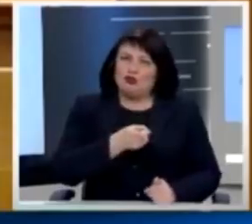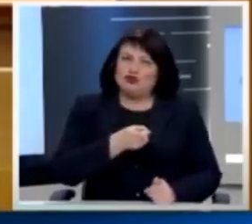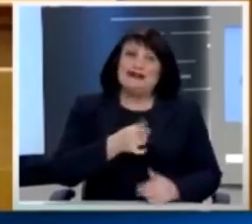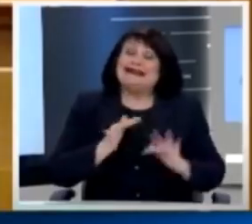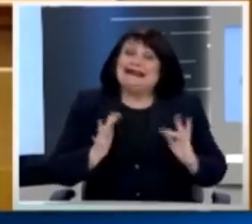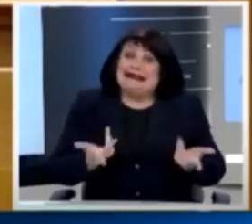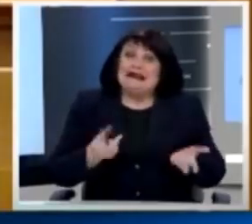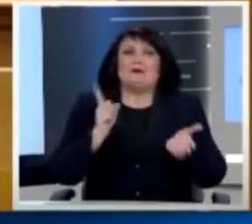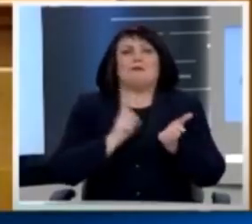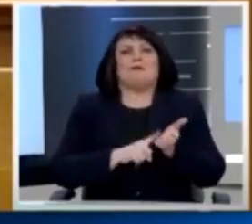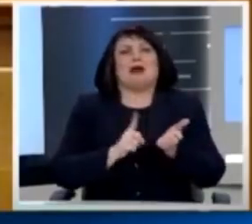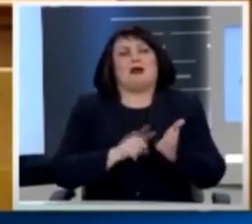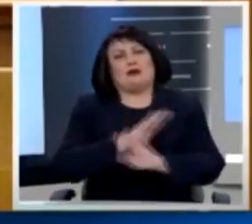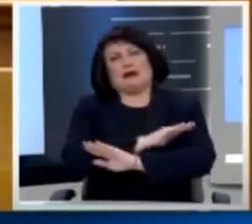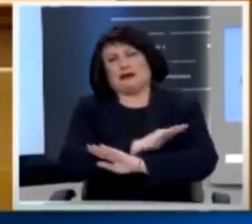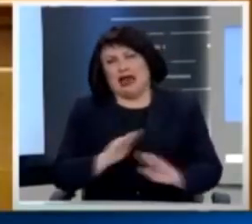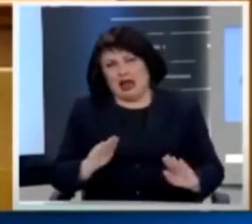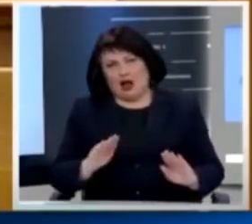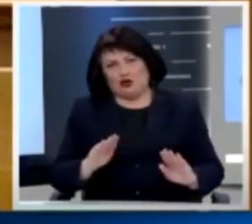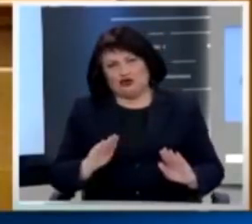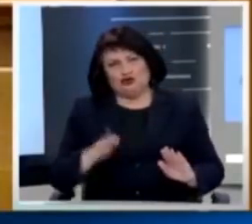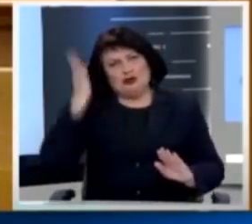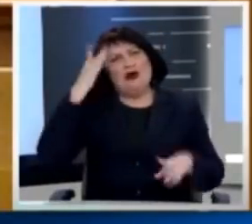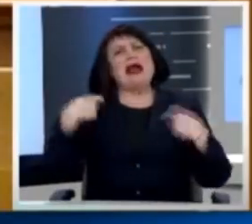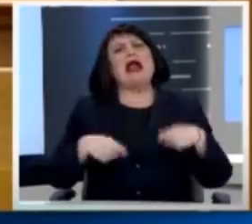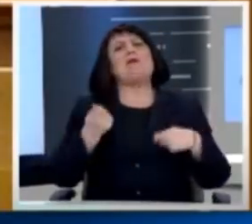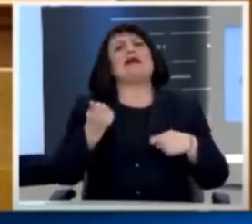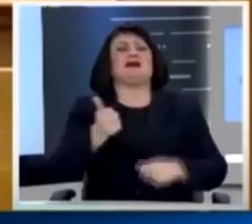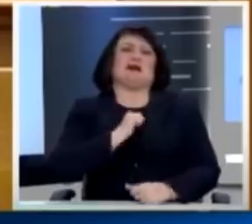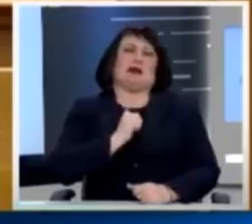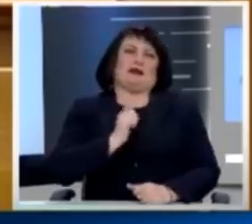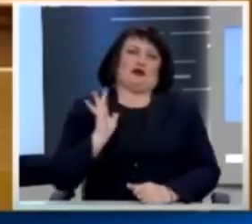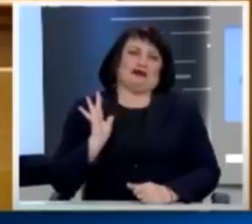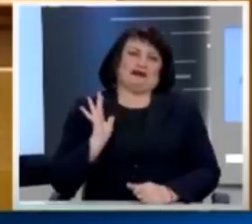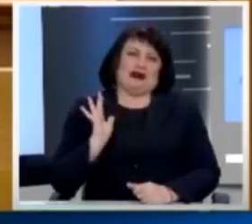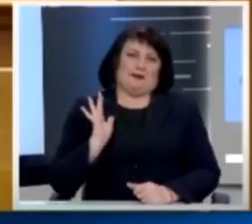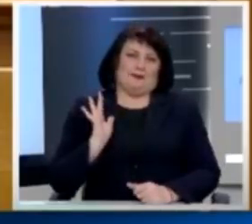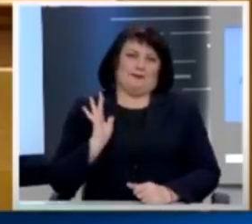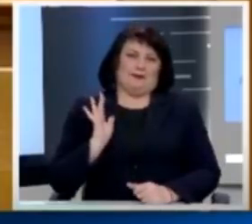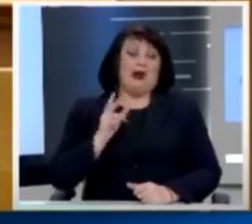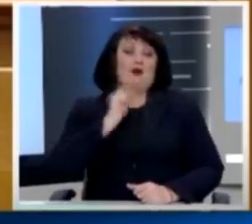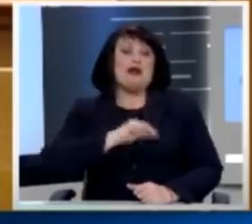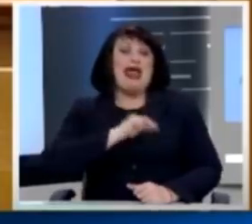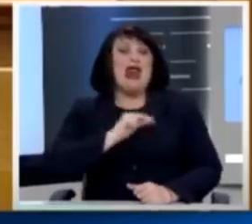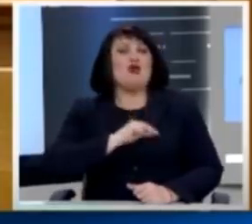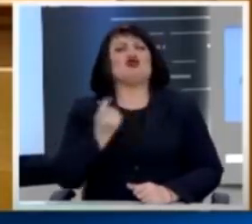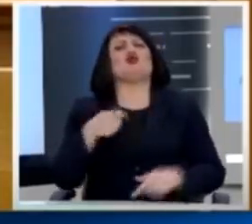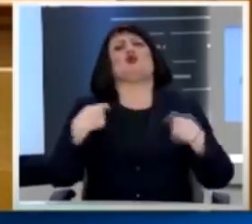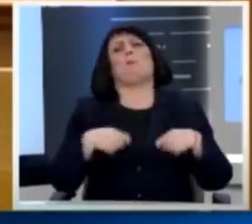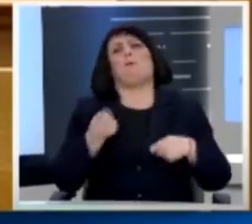να απαλλαγεί οριστικά από την καπιταλιστική ιδιοκτησία, από το καπιταλιστικό κέρδος